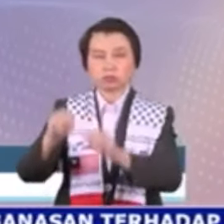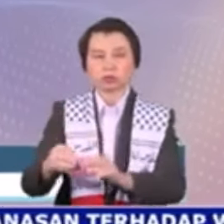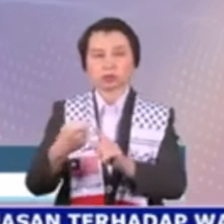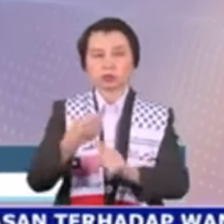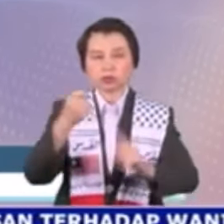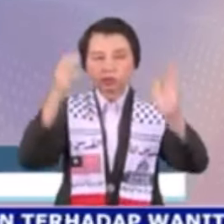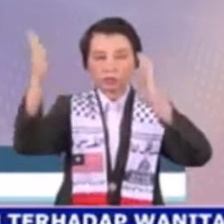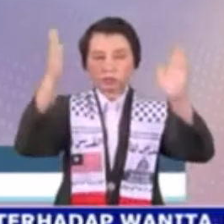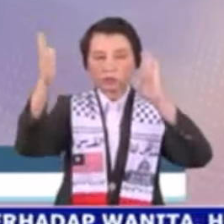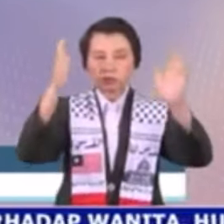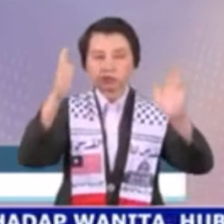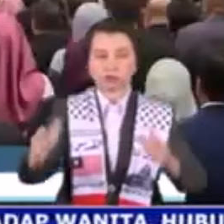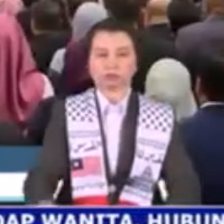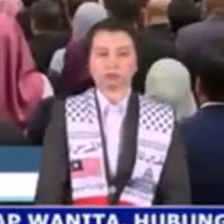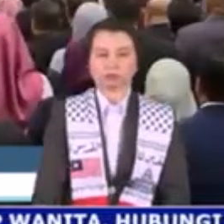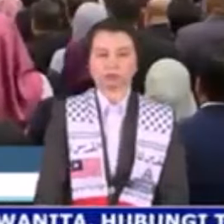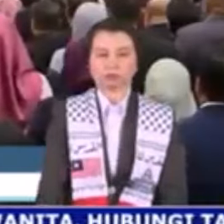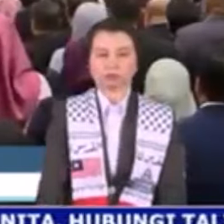dari Malaysia.